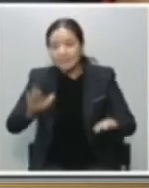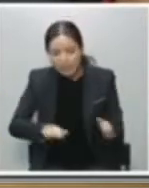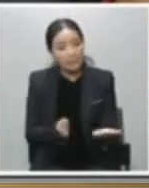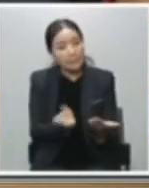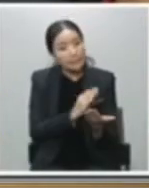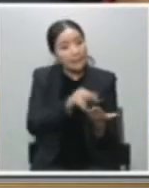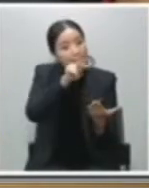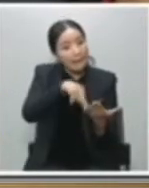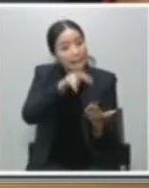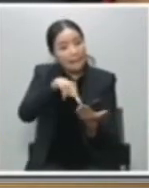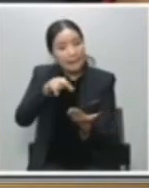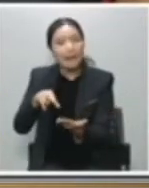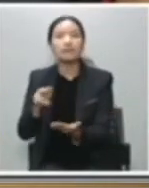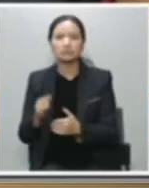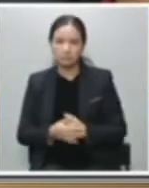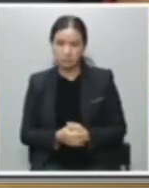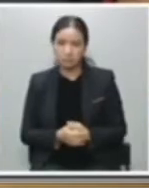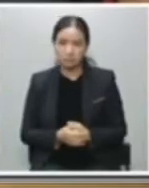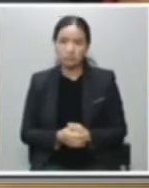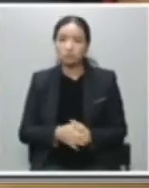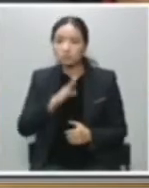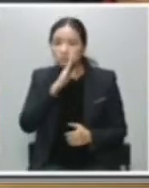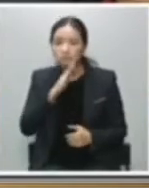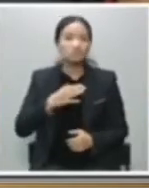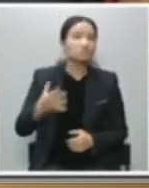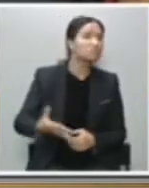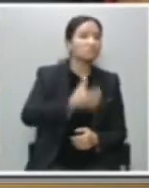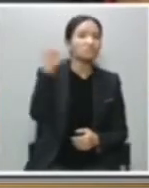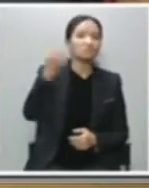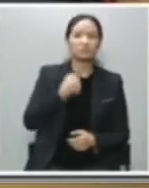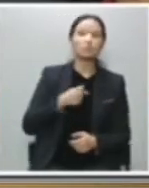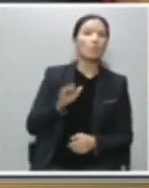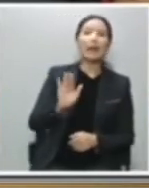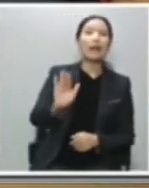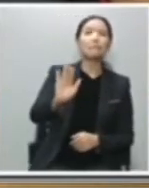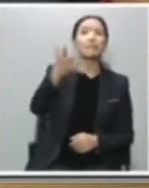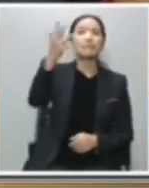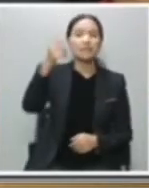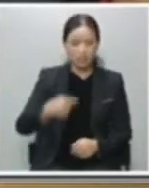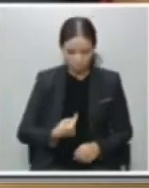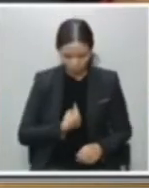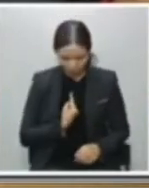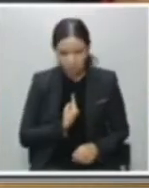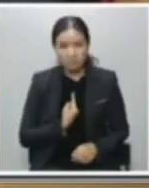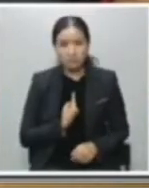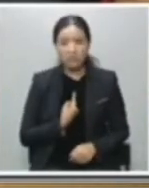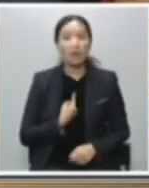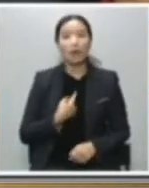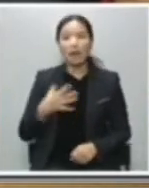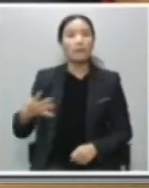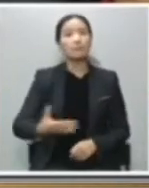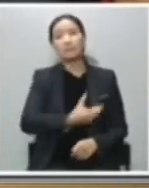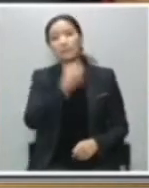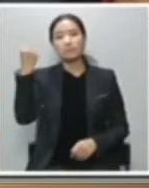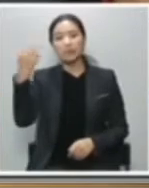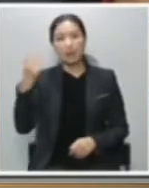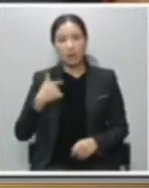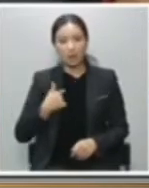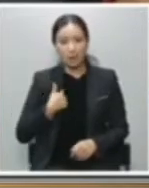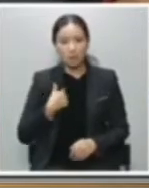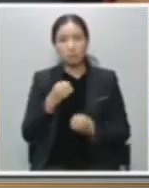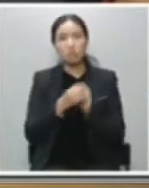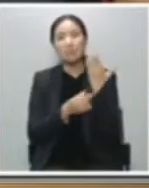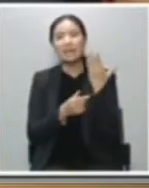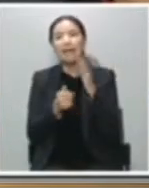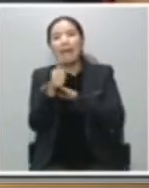ผมไม่ห้ามหรอกครับถ้าจะปฏิวัติอีกเที่ยวหน้าพวกผมไม่มีสิทธิ์ห้ามครับลำพังผมคนเดียวขนาดก็ปฏิวัติเสร็จแล้วก็นอนแอบอยู่บนยอดไ